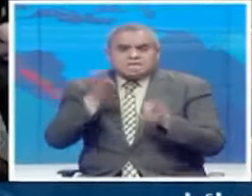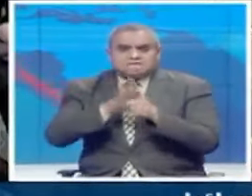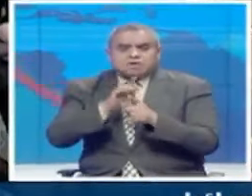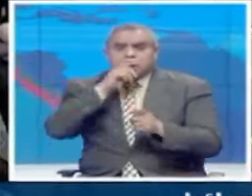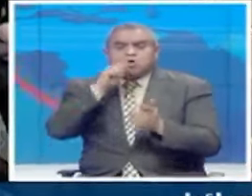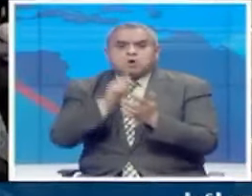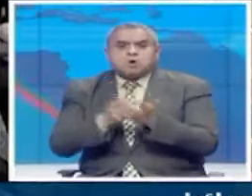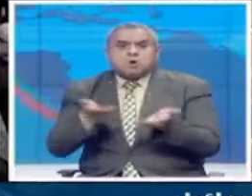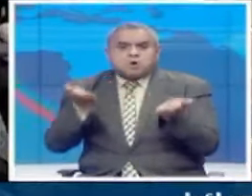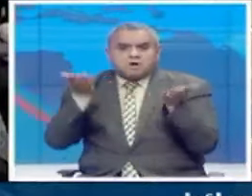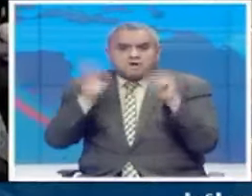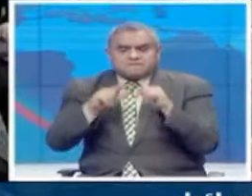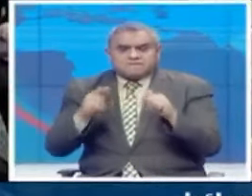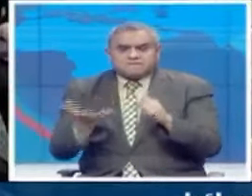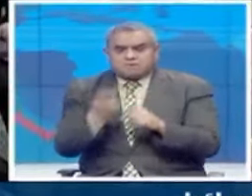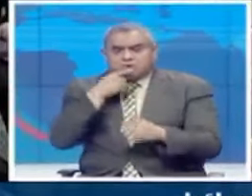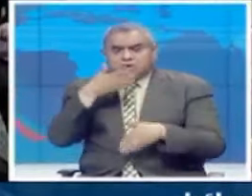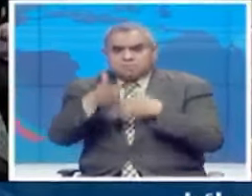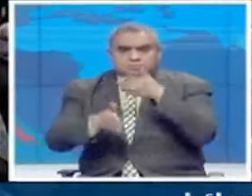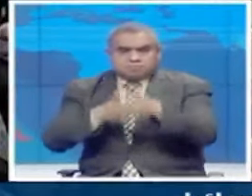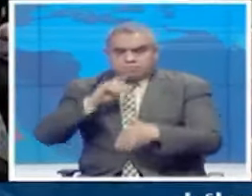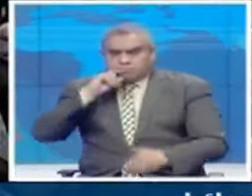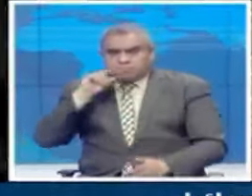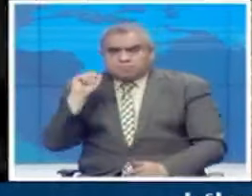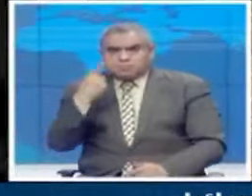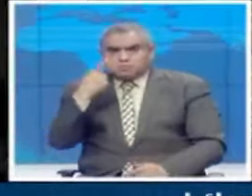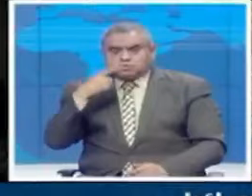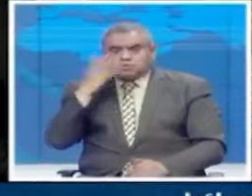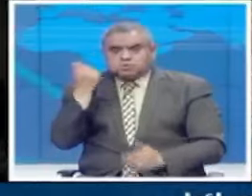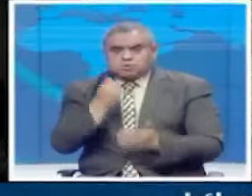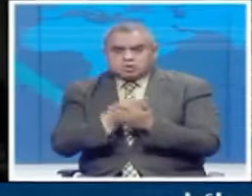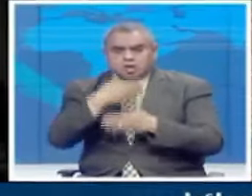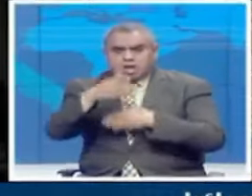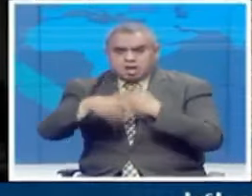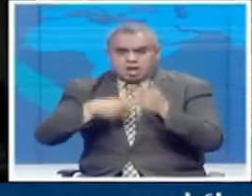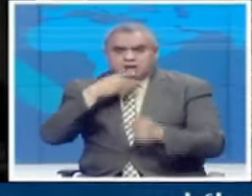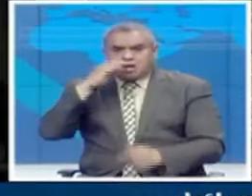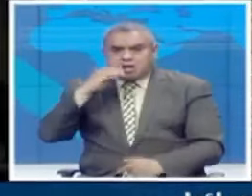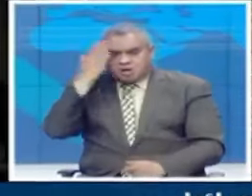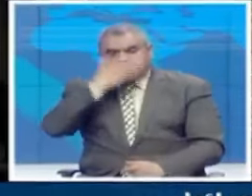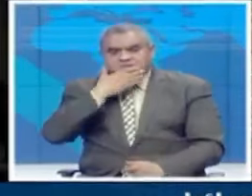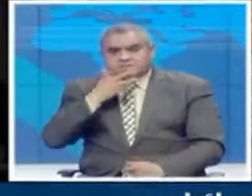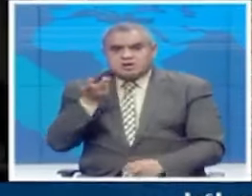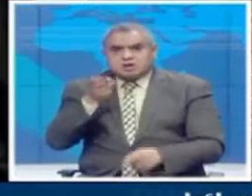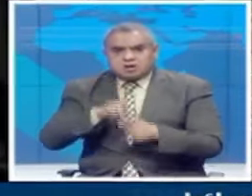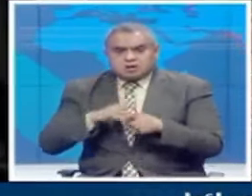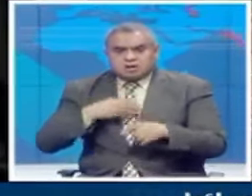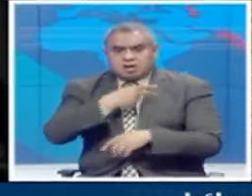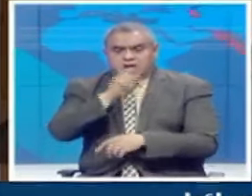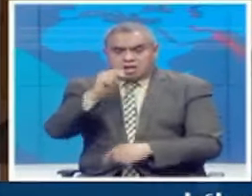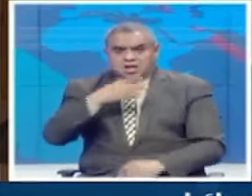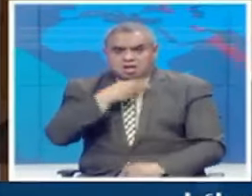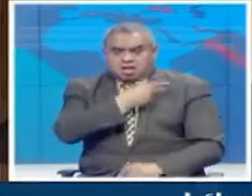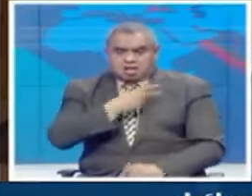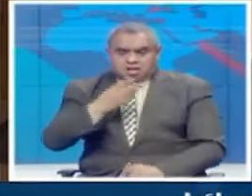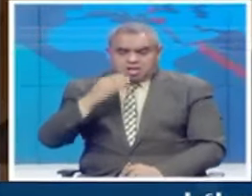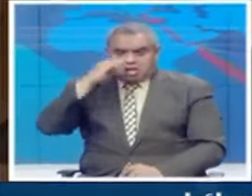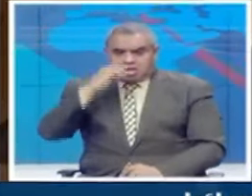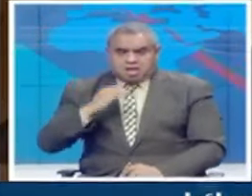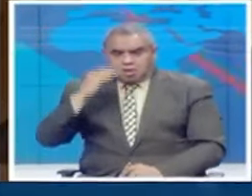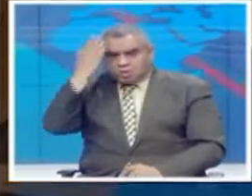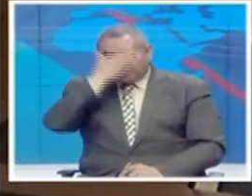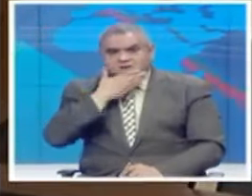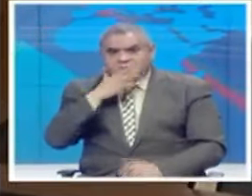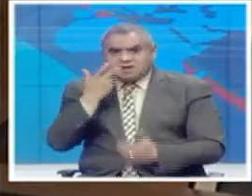لكنه ركز على التدخل العاجل الذي تسعى إليه جنوب إفريقيا. وكانت جنوب إفريقيا قد طالبت بإصدار